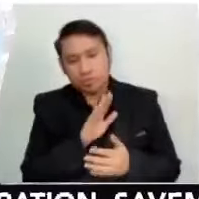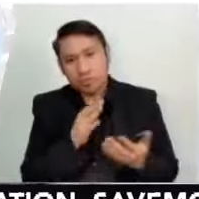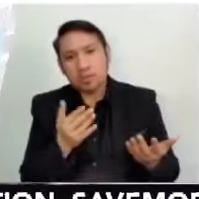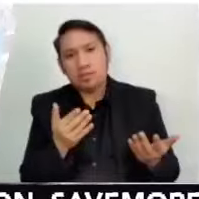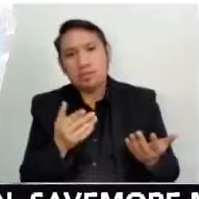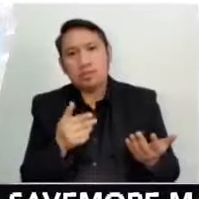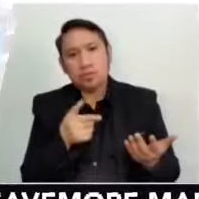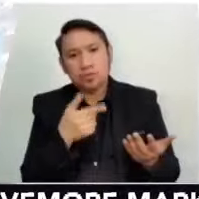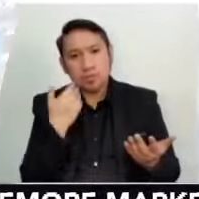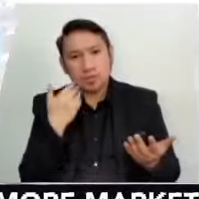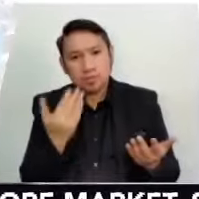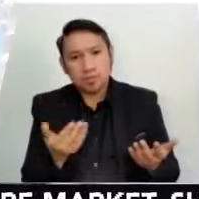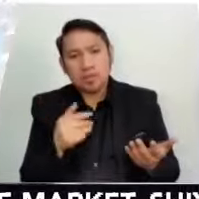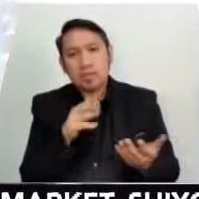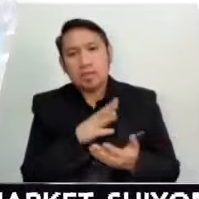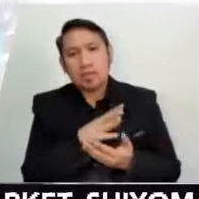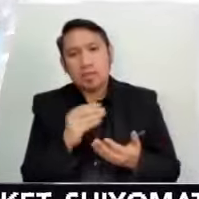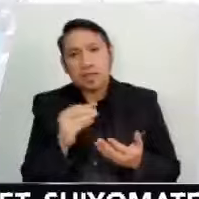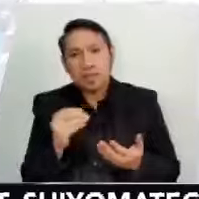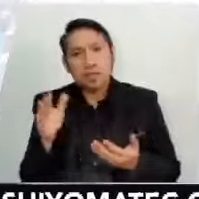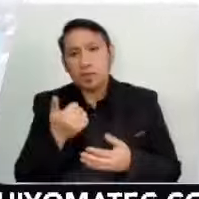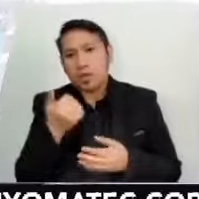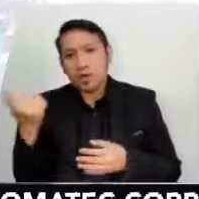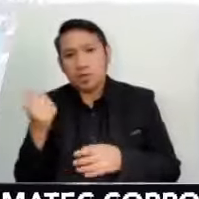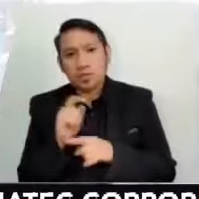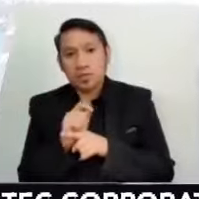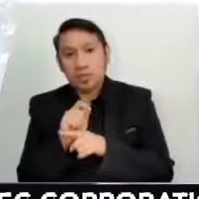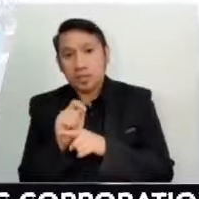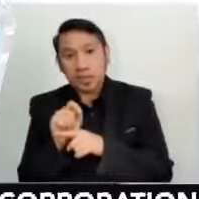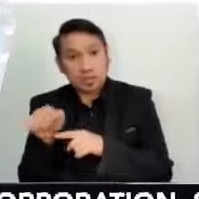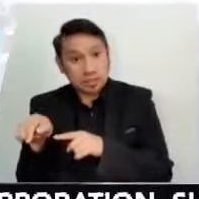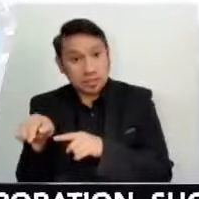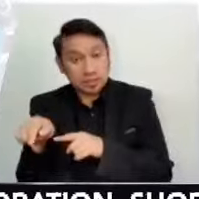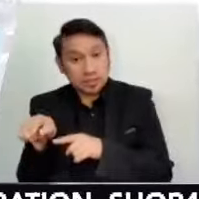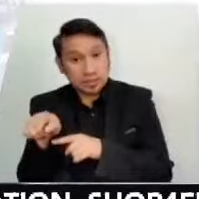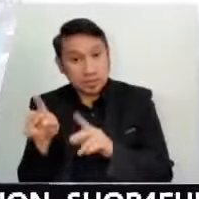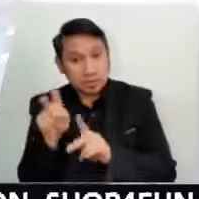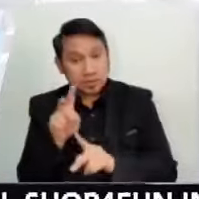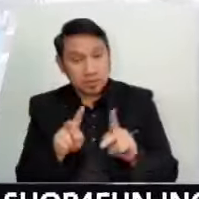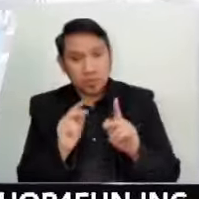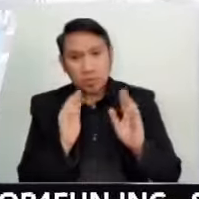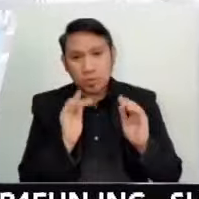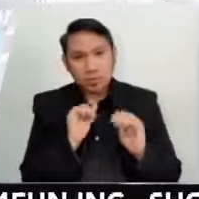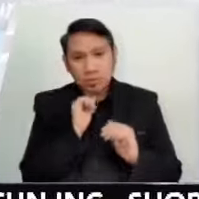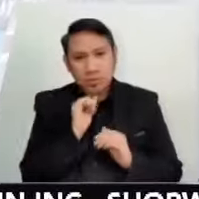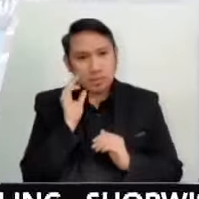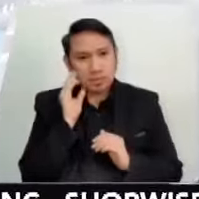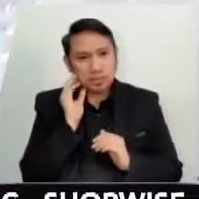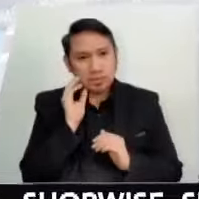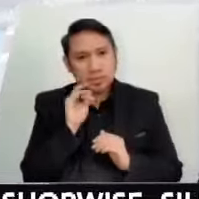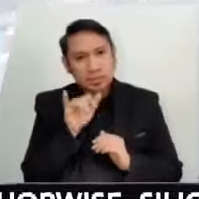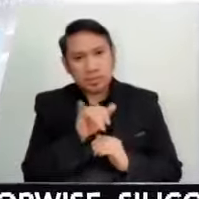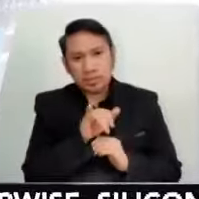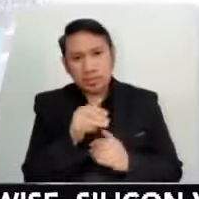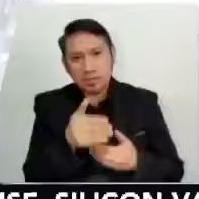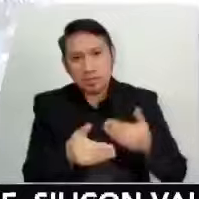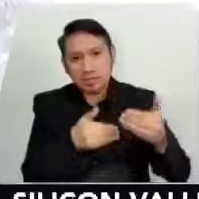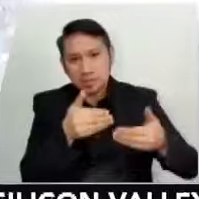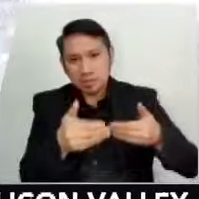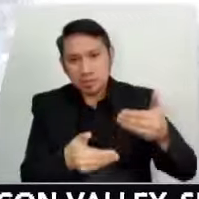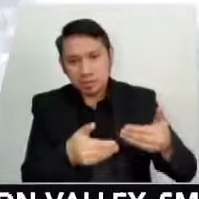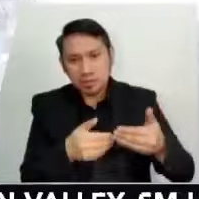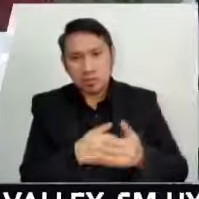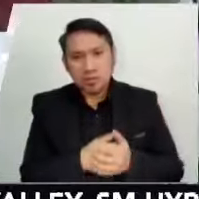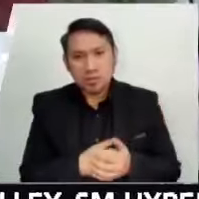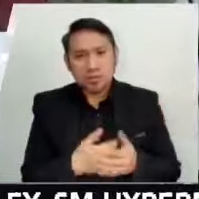sa mga ibang trainees na sana hindi sila dumaan sa ganon na proseso na kailangan may casualty, dapat